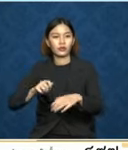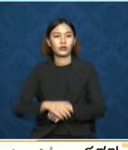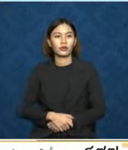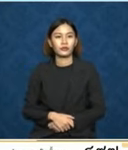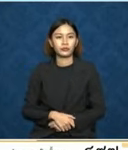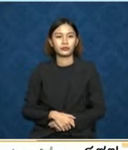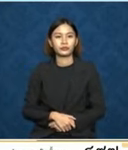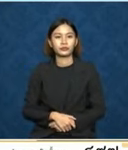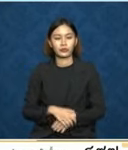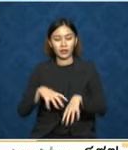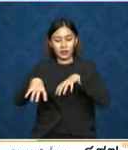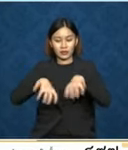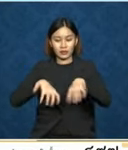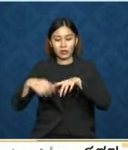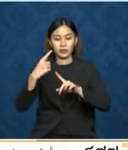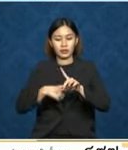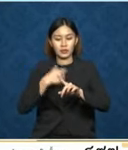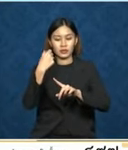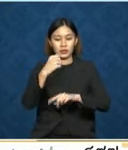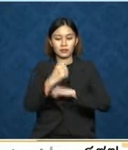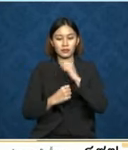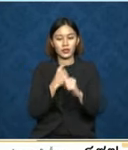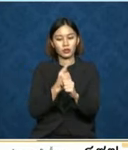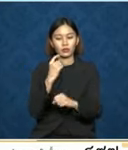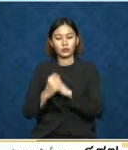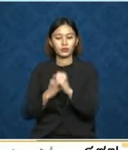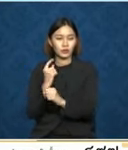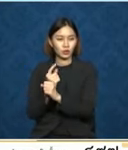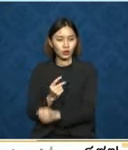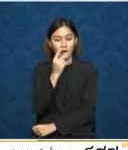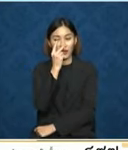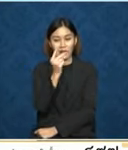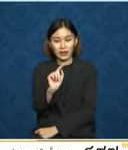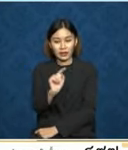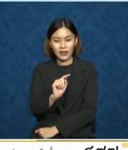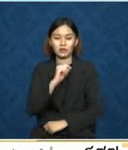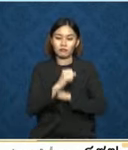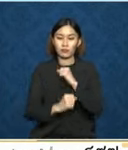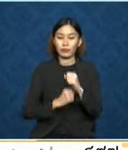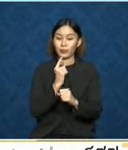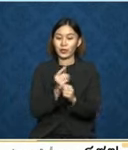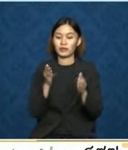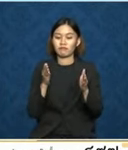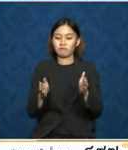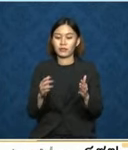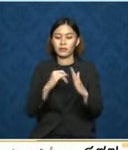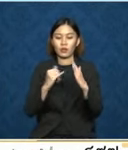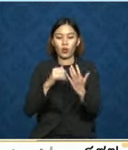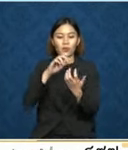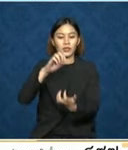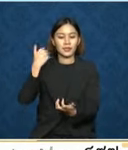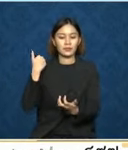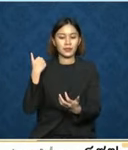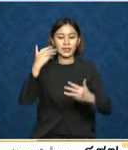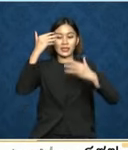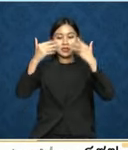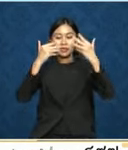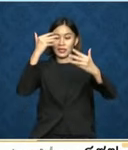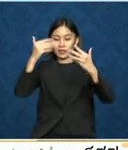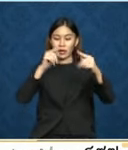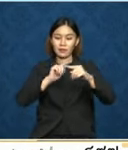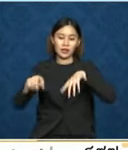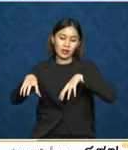เขาทรายจัดขึ้นเดือนตุลาคมของทุกปีจะเห็นได้ว่าใน 1ปีของจังหวัดพิจิตรจะมีงานจัด